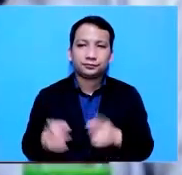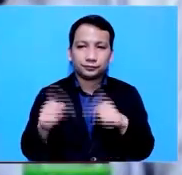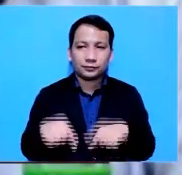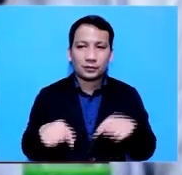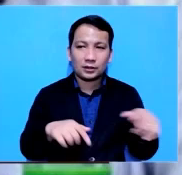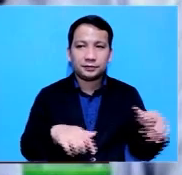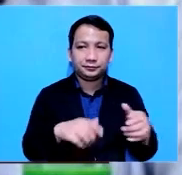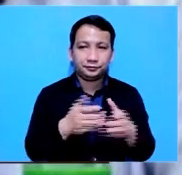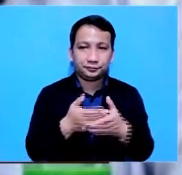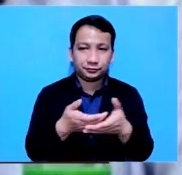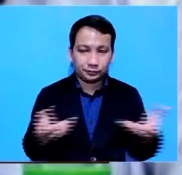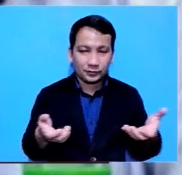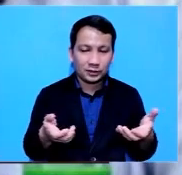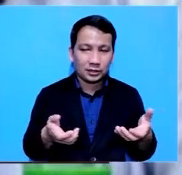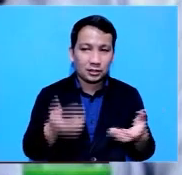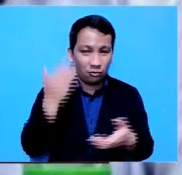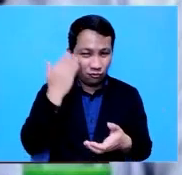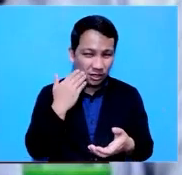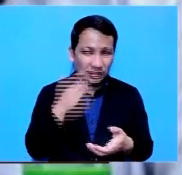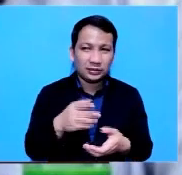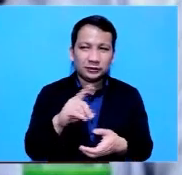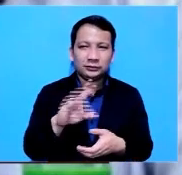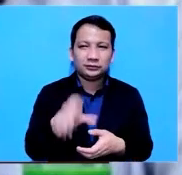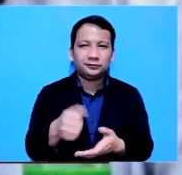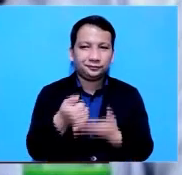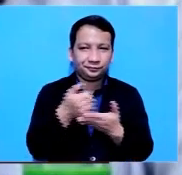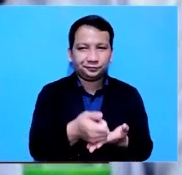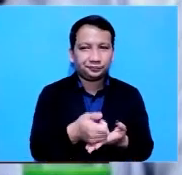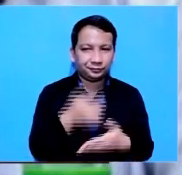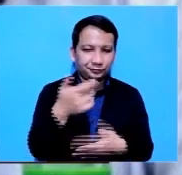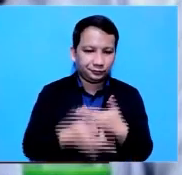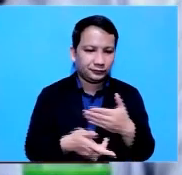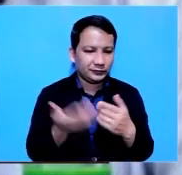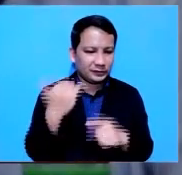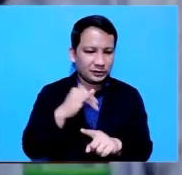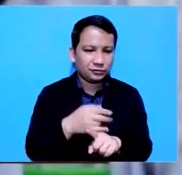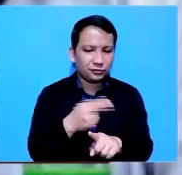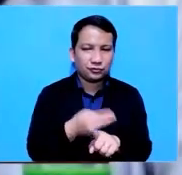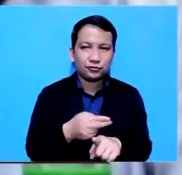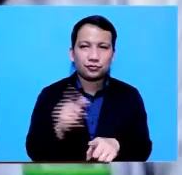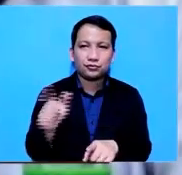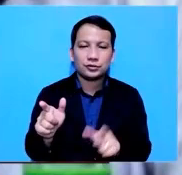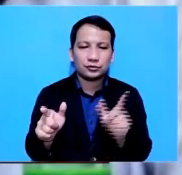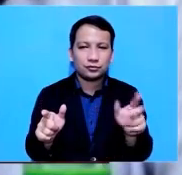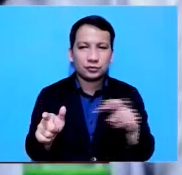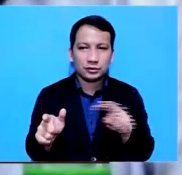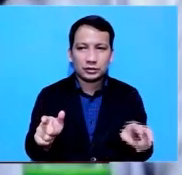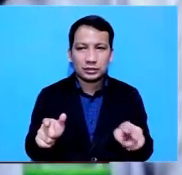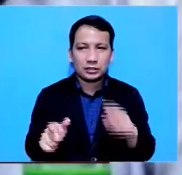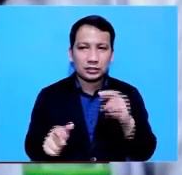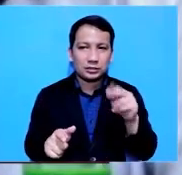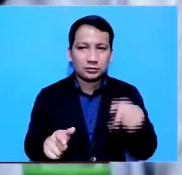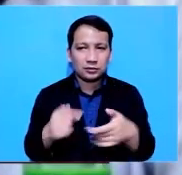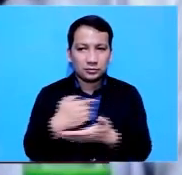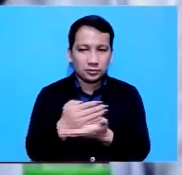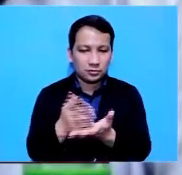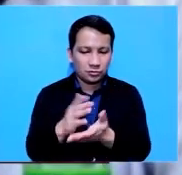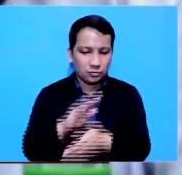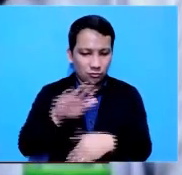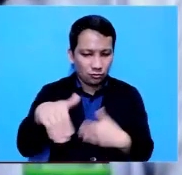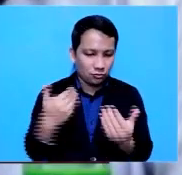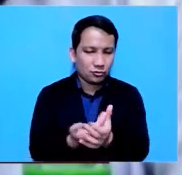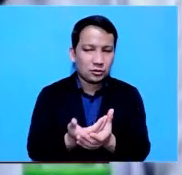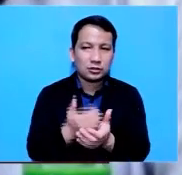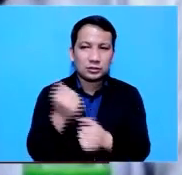of NPC's subsidy fund as early as June of 2022. NPC's budget for the whole year of 2022 was